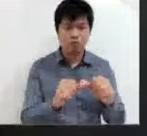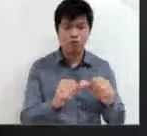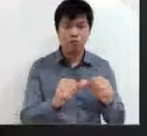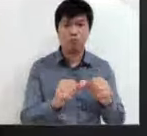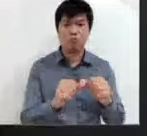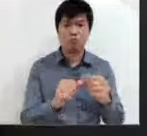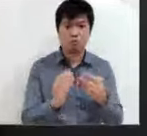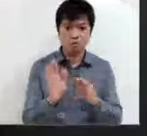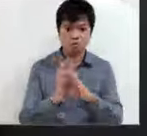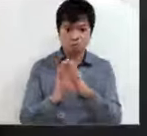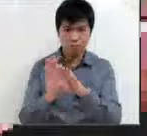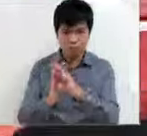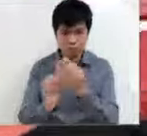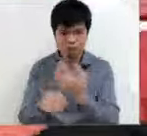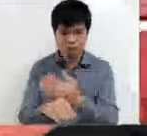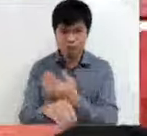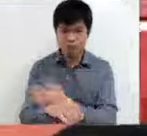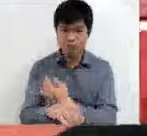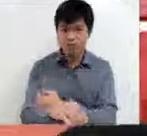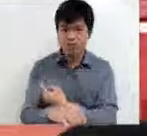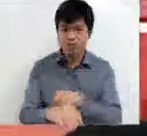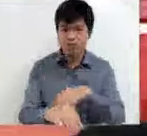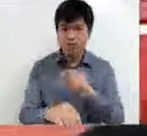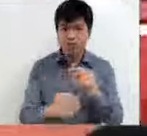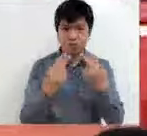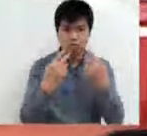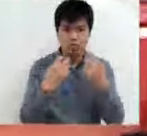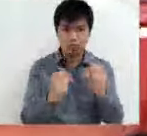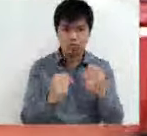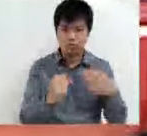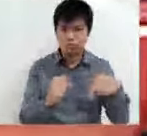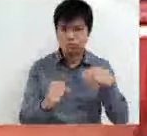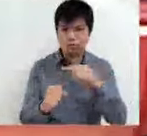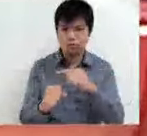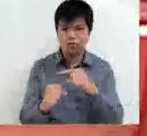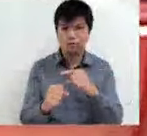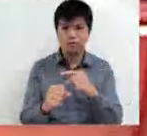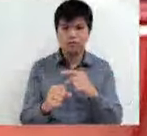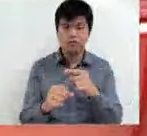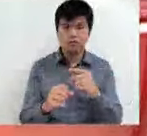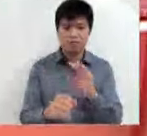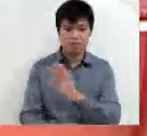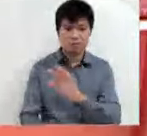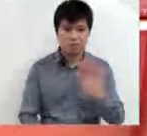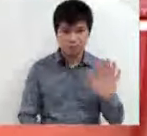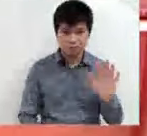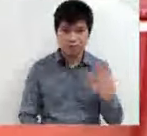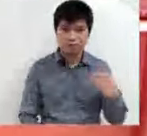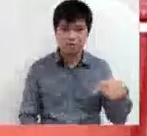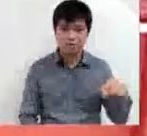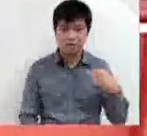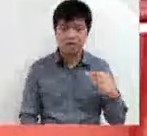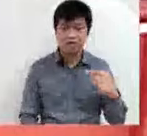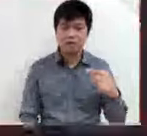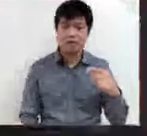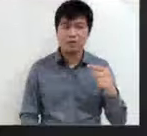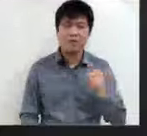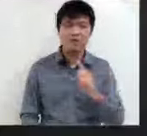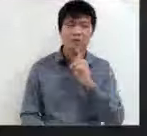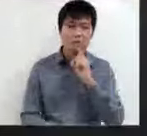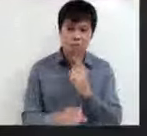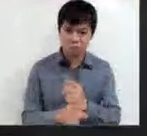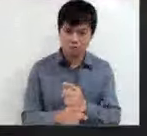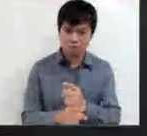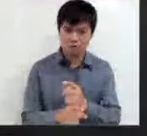are making inroads in our news with our frontline, and it's only right that we start